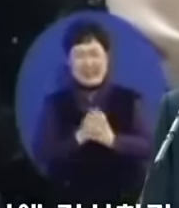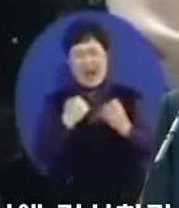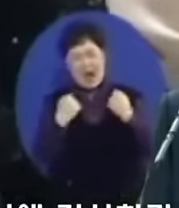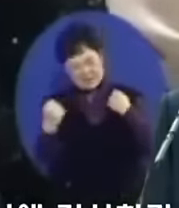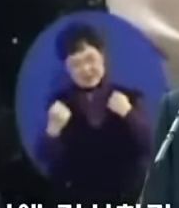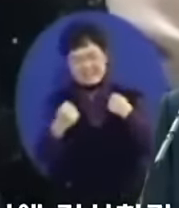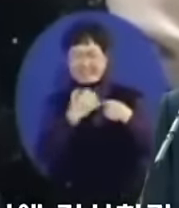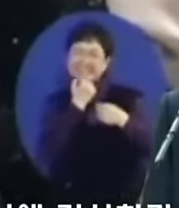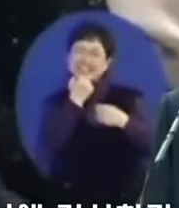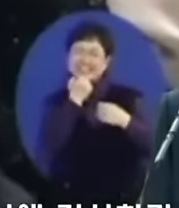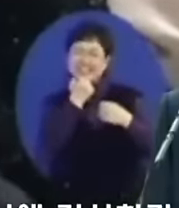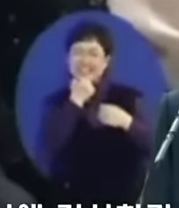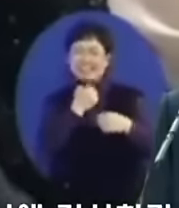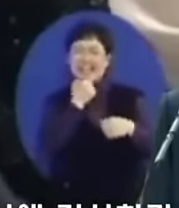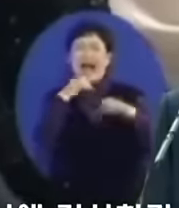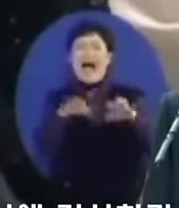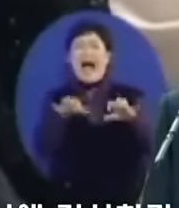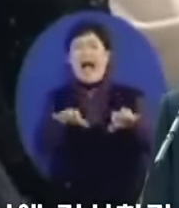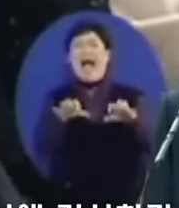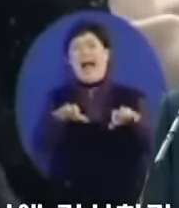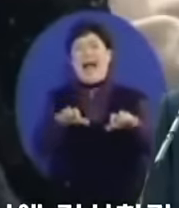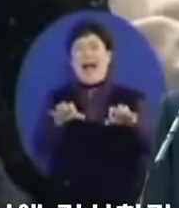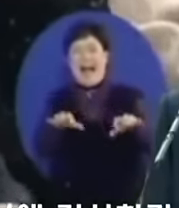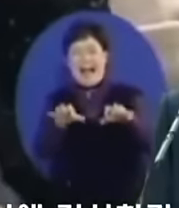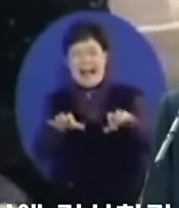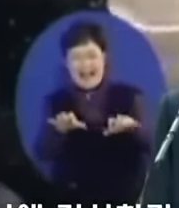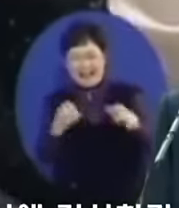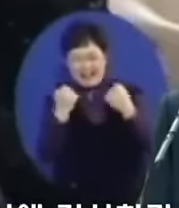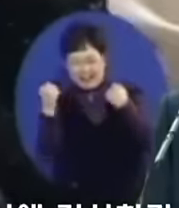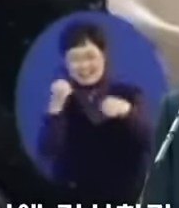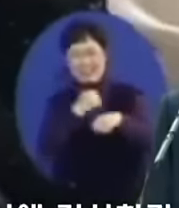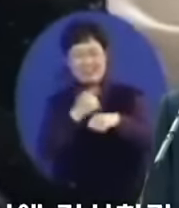억지로라도 한번 웃어볼까요? 하나 둘 셋.